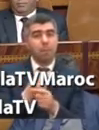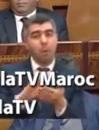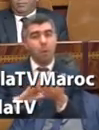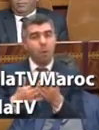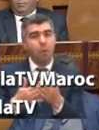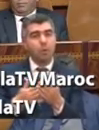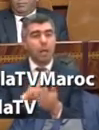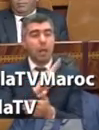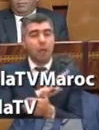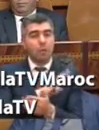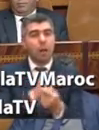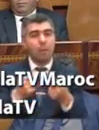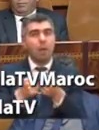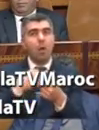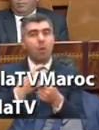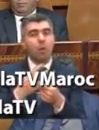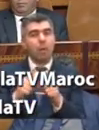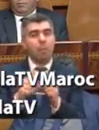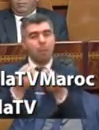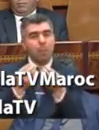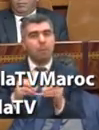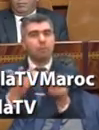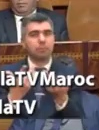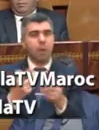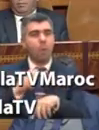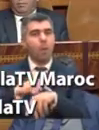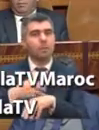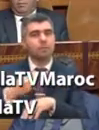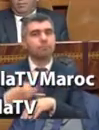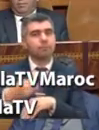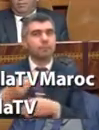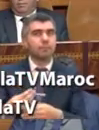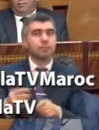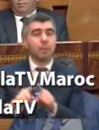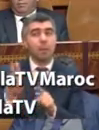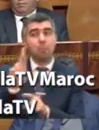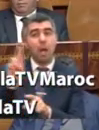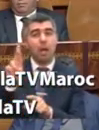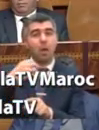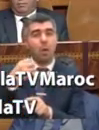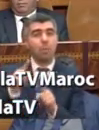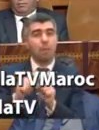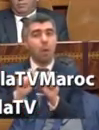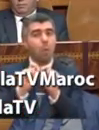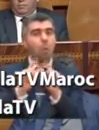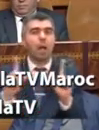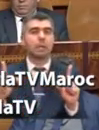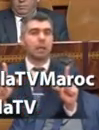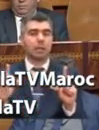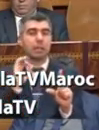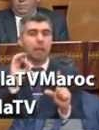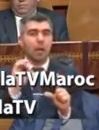التأمين الصحي على وجه الخصوص هو إهدار للوقت والموارد. هناك دعوة ملكية واضحة تجسد الواقع